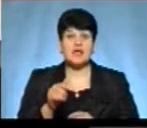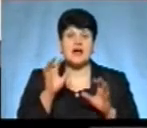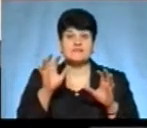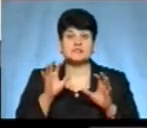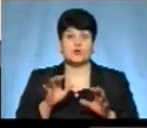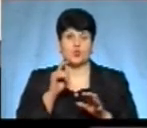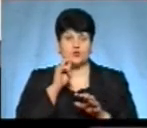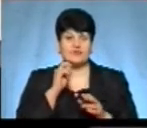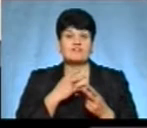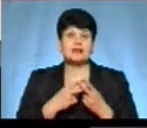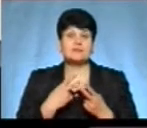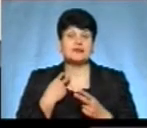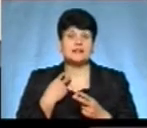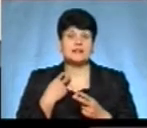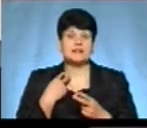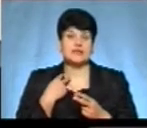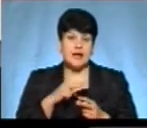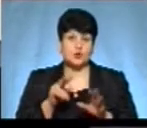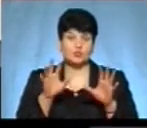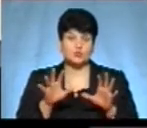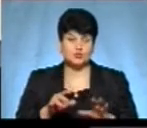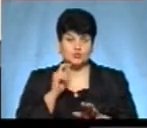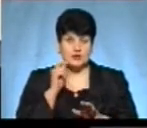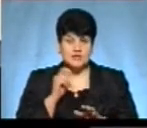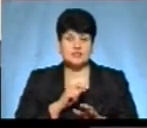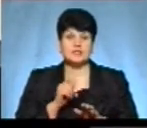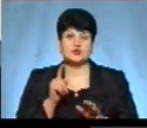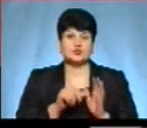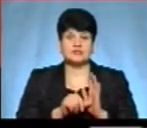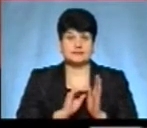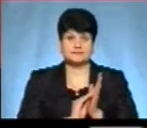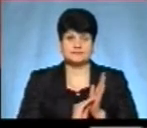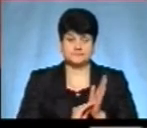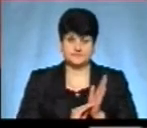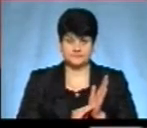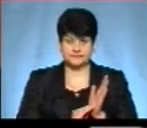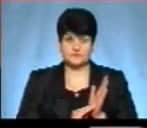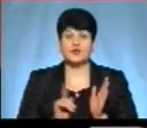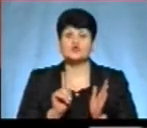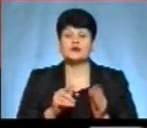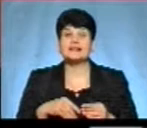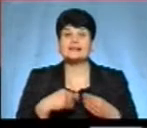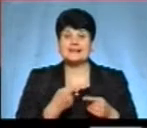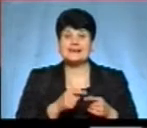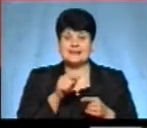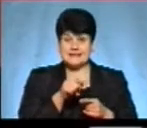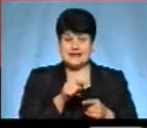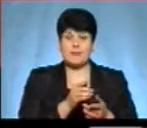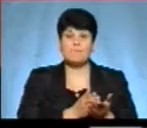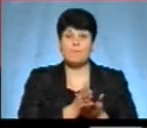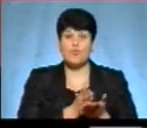в Кримінальному кодексі України, в частині 2 статті 160, чітко говориться, що якщо надання оцих товарів,